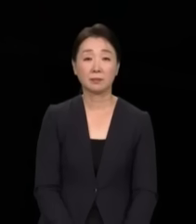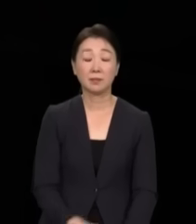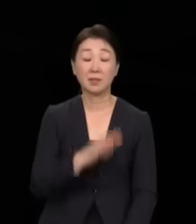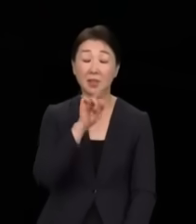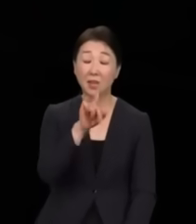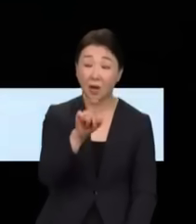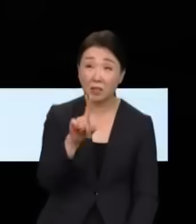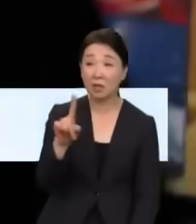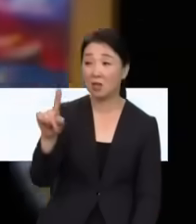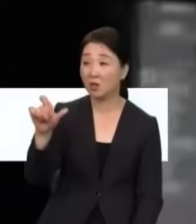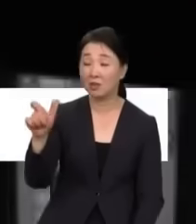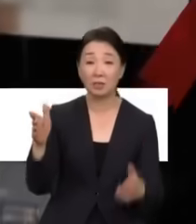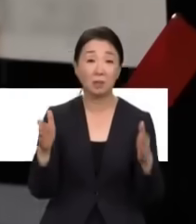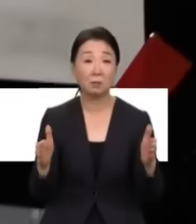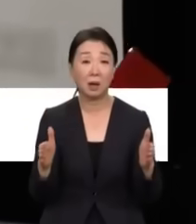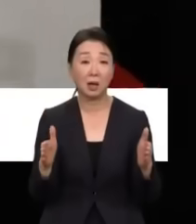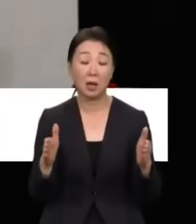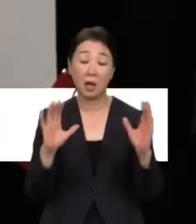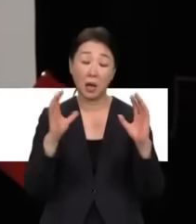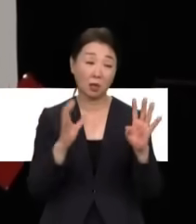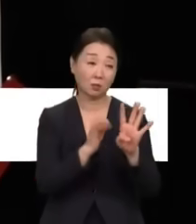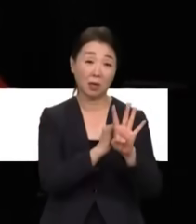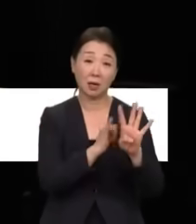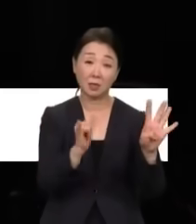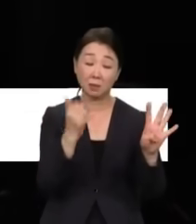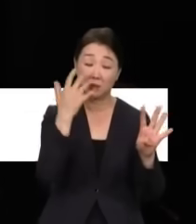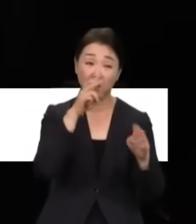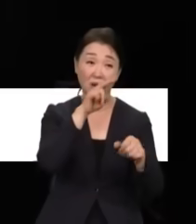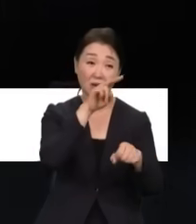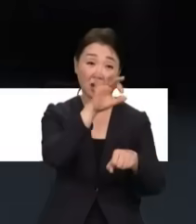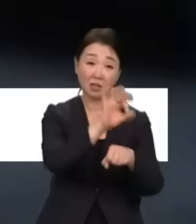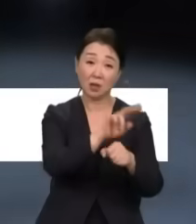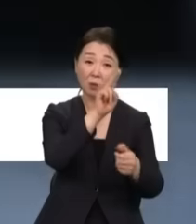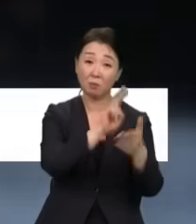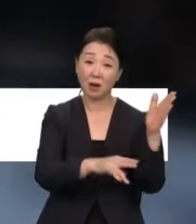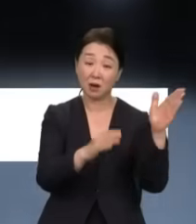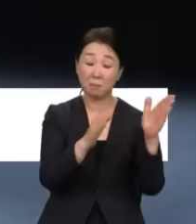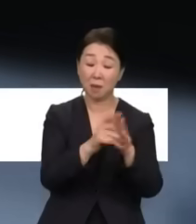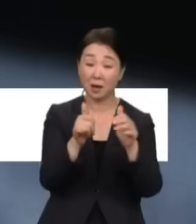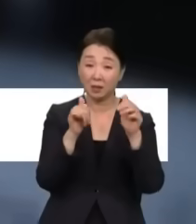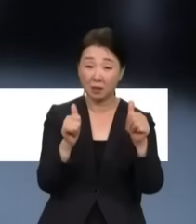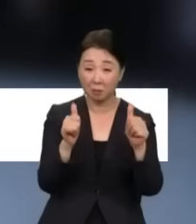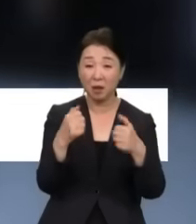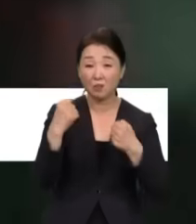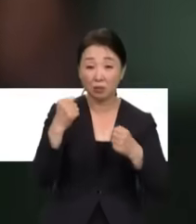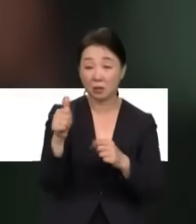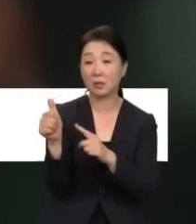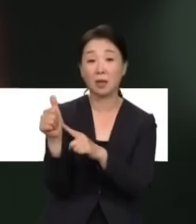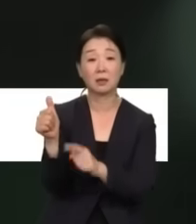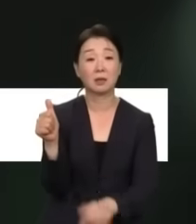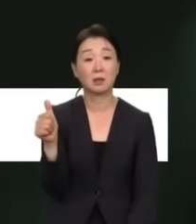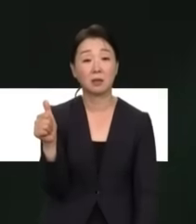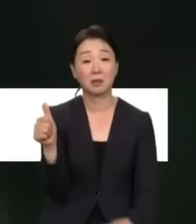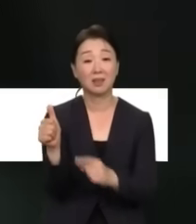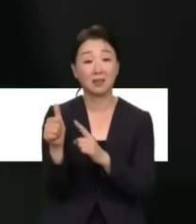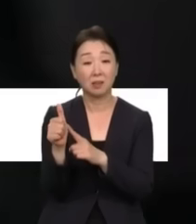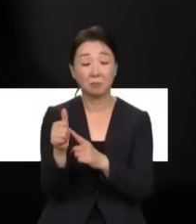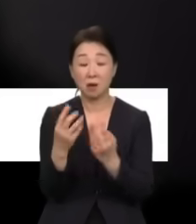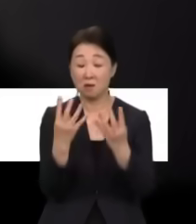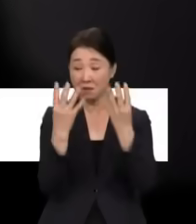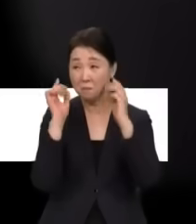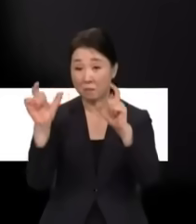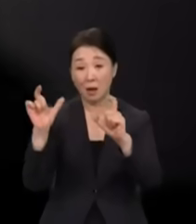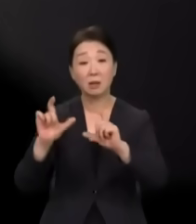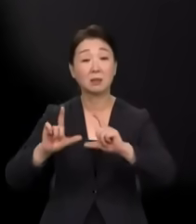11살부터 15살 사이 아동 네명을 상대로 성 매매한 혐의로 재판을 받던 격투기 선수 AC. AC는 징역형이